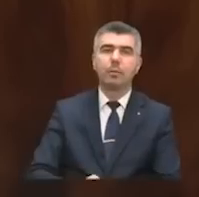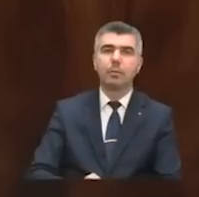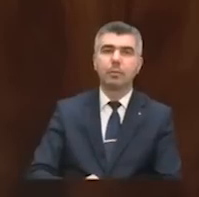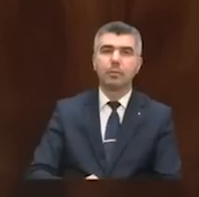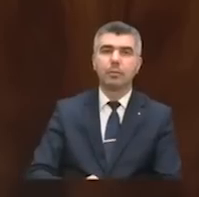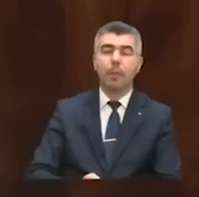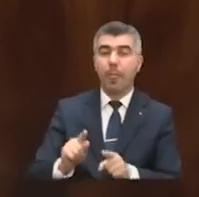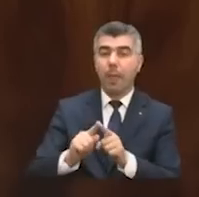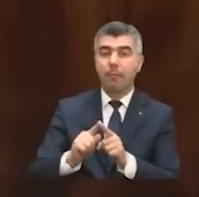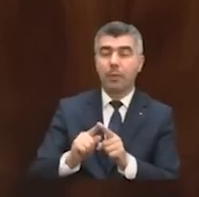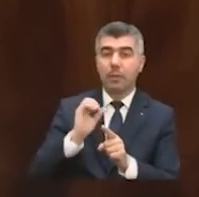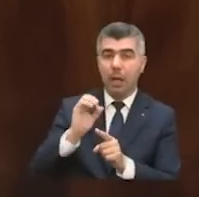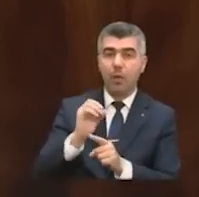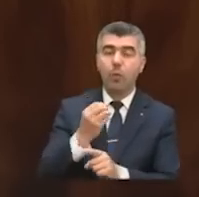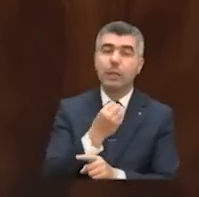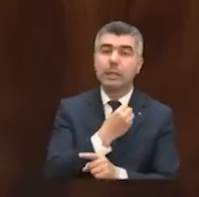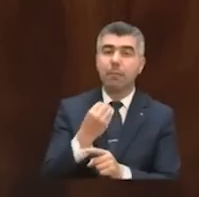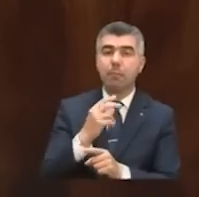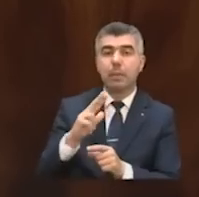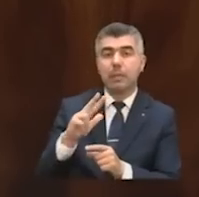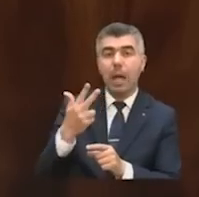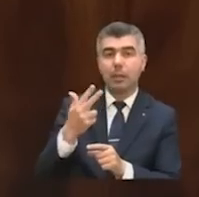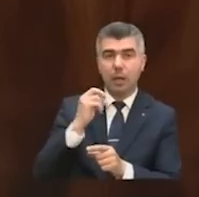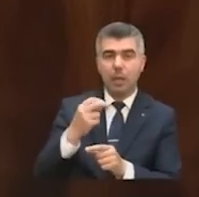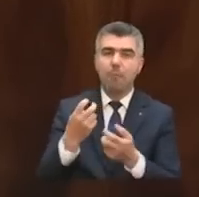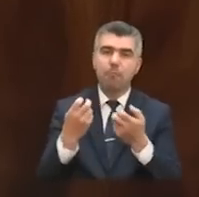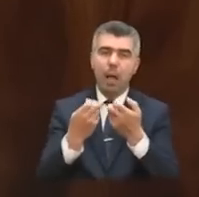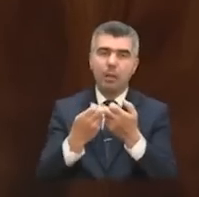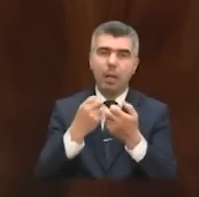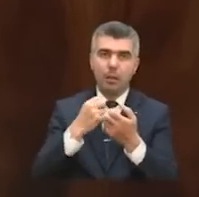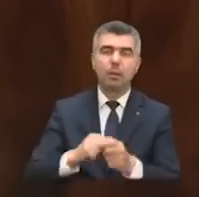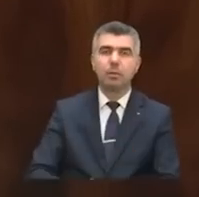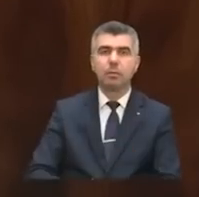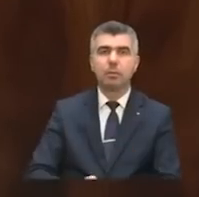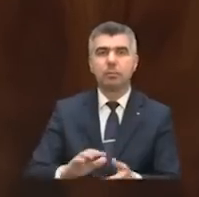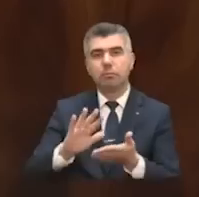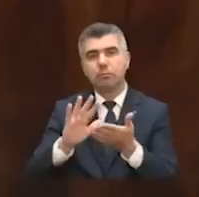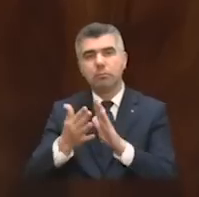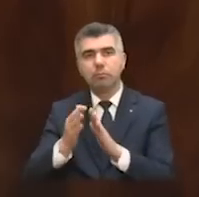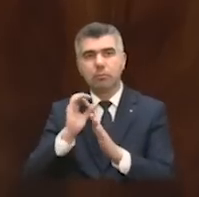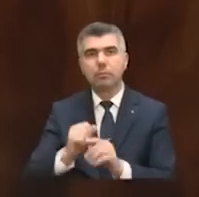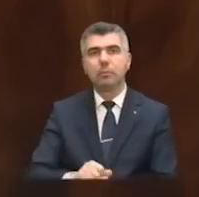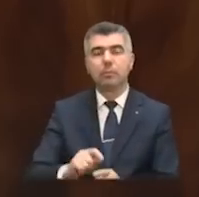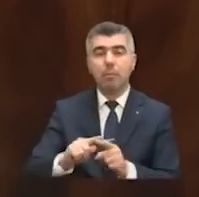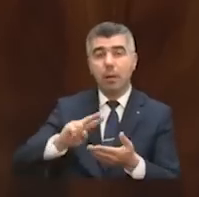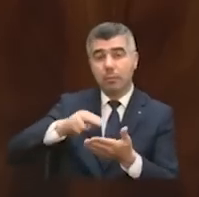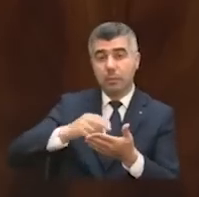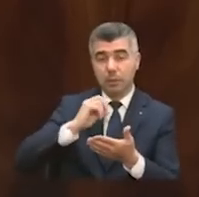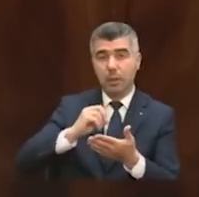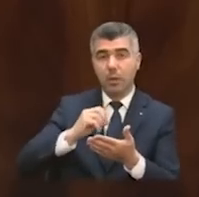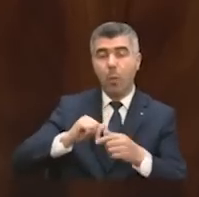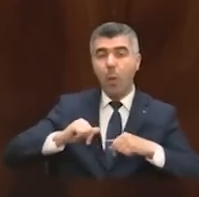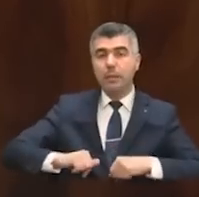مضاعفه عدد خريجي كليه الطب 3 مرات مثلا، اللي كنقولوا هذاك الشيء اللي وقعوه الساده